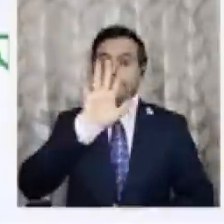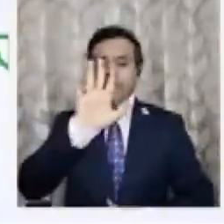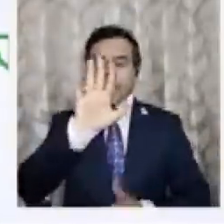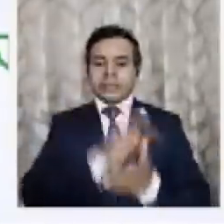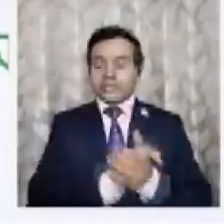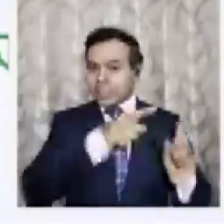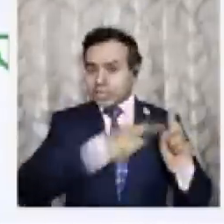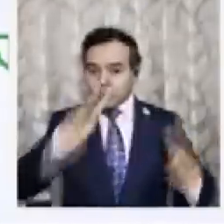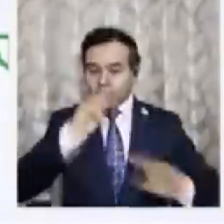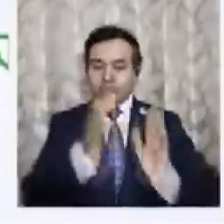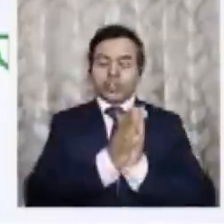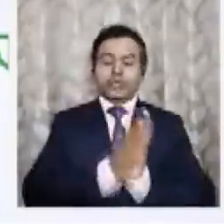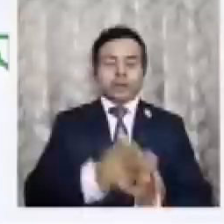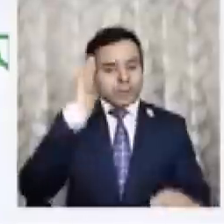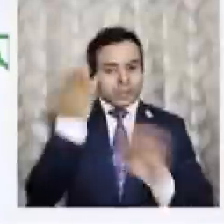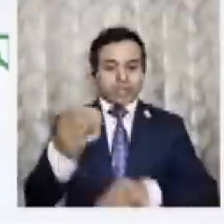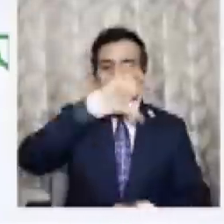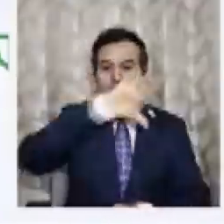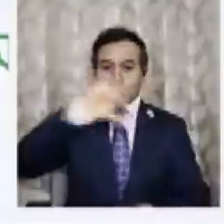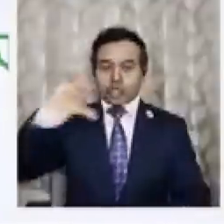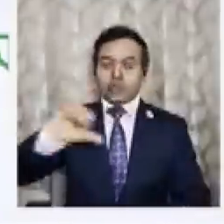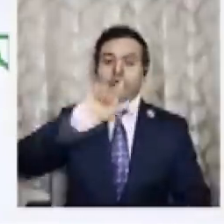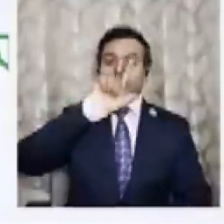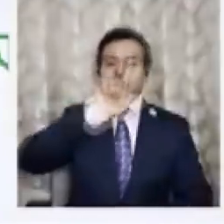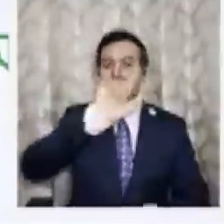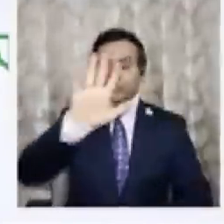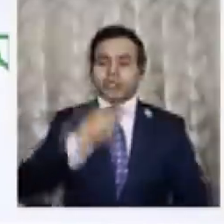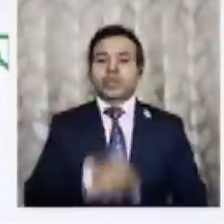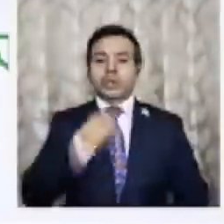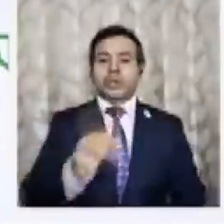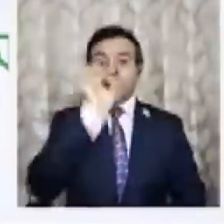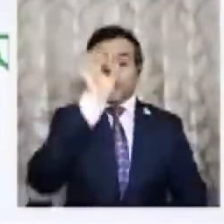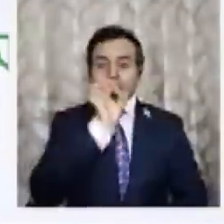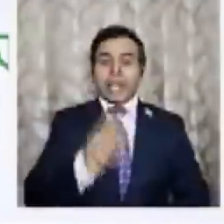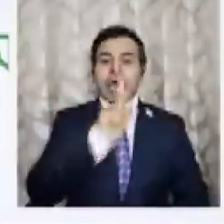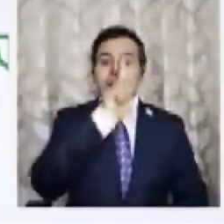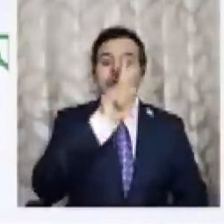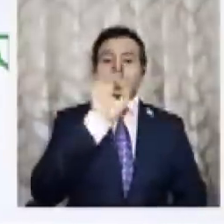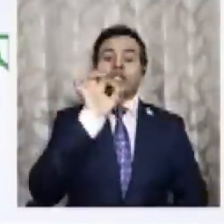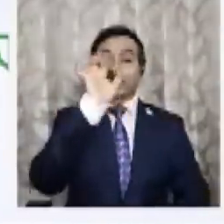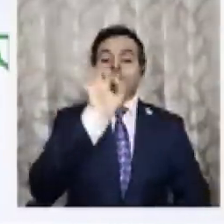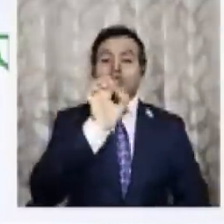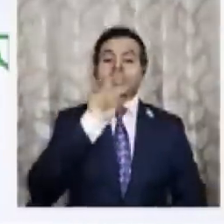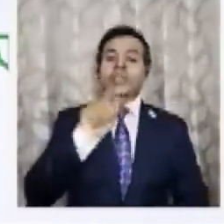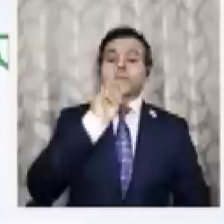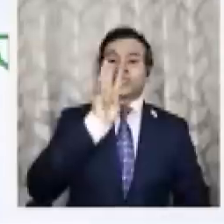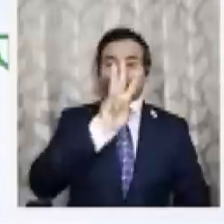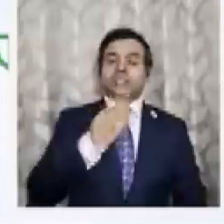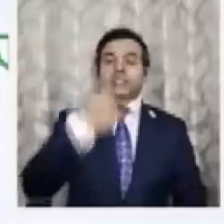24 ঘন্টায় মৃত্যুবরণ করেছেন 45 জন, এবং এ পর্যন্ত 975 জন। শনাক্ত বিবেচনায় মৃত্যুর